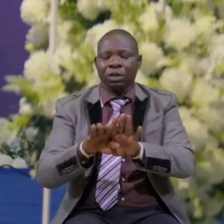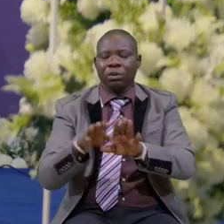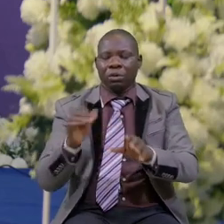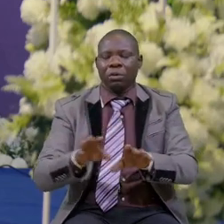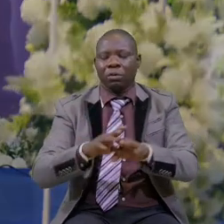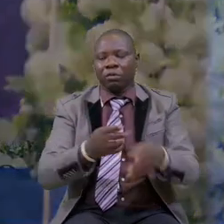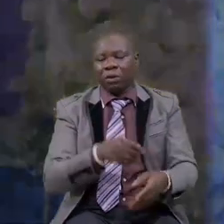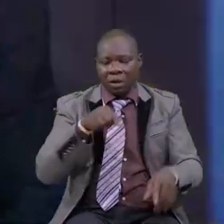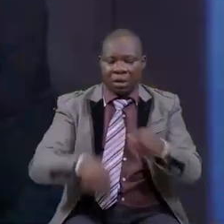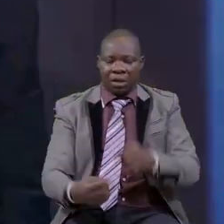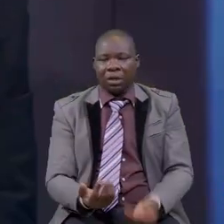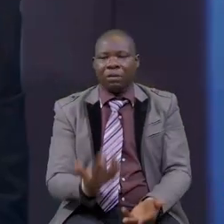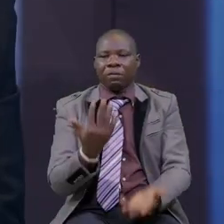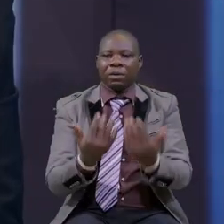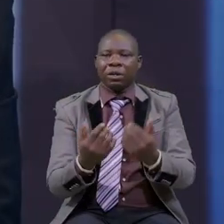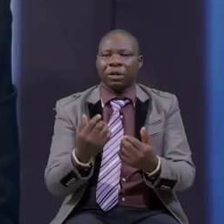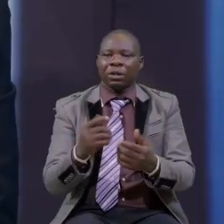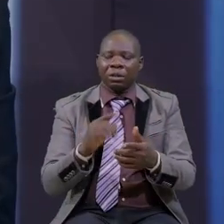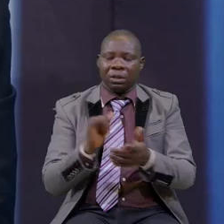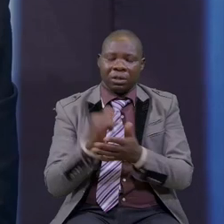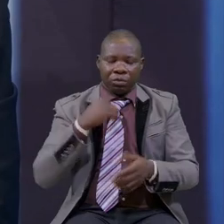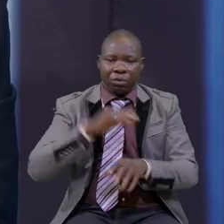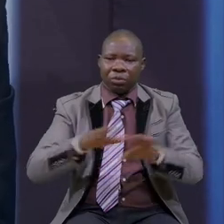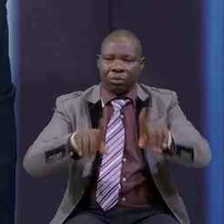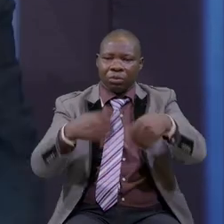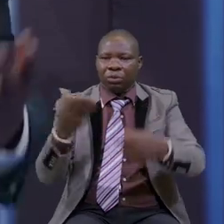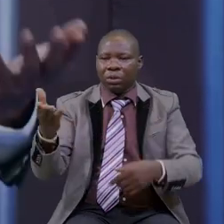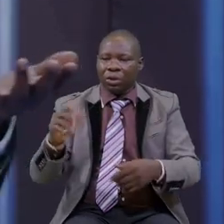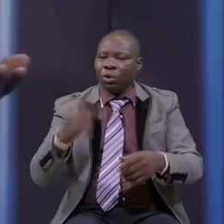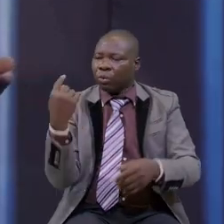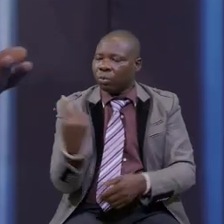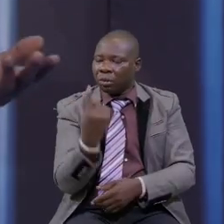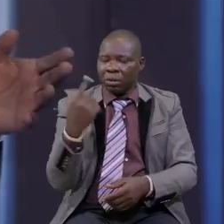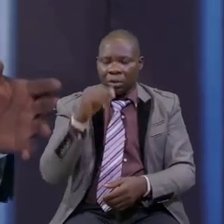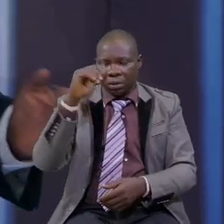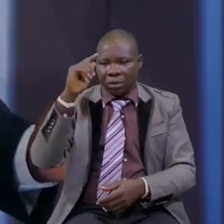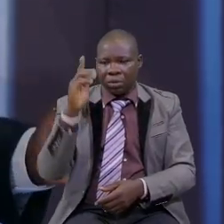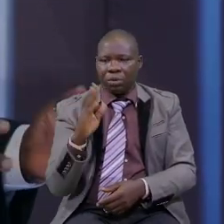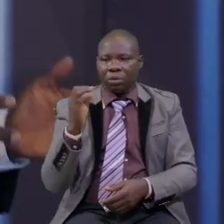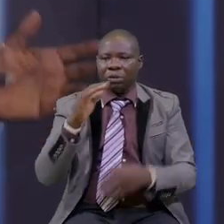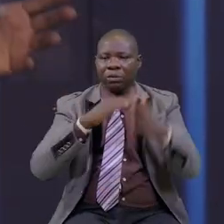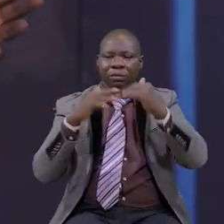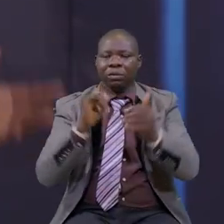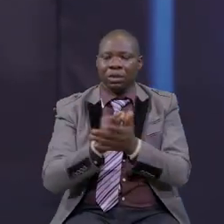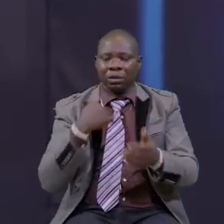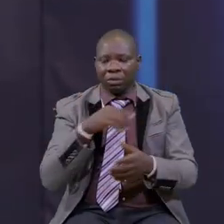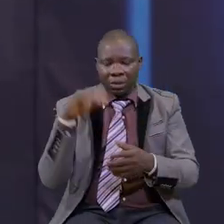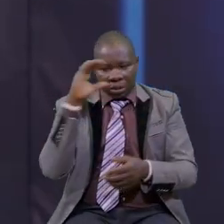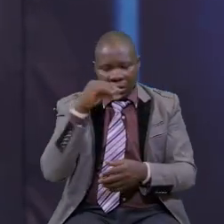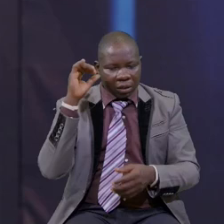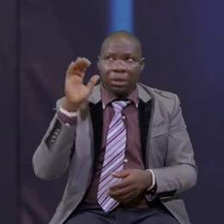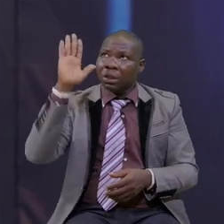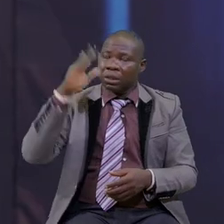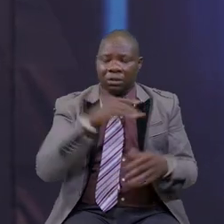l'enfer. Seul le Dieu des cieux. Et nous cherchons sa miséricorde. Afin que nous